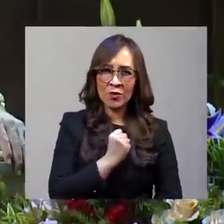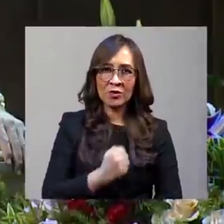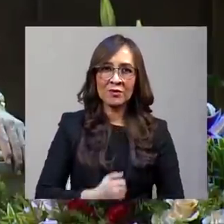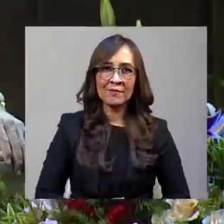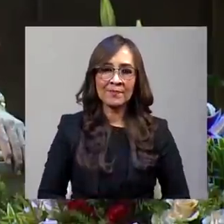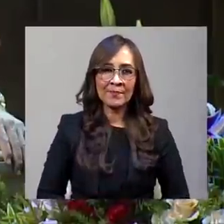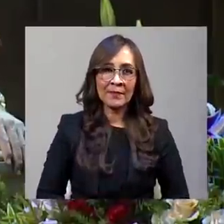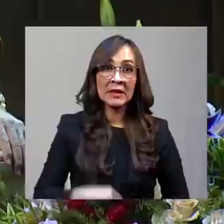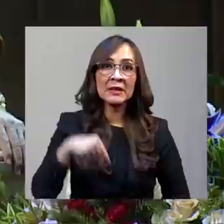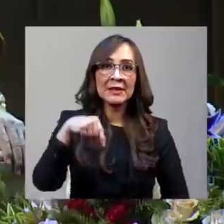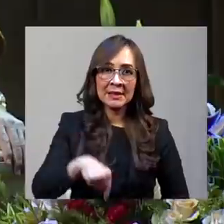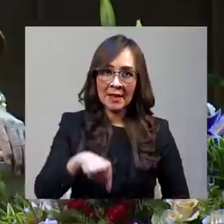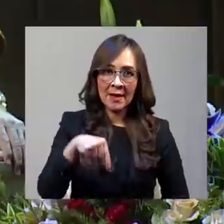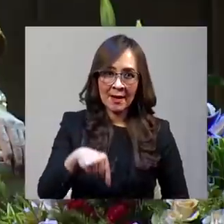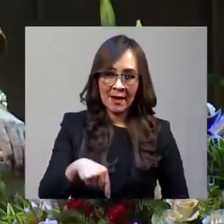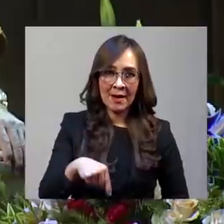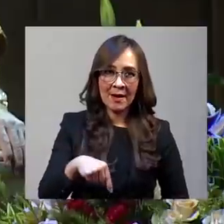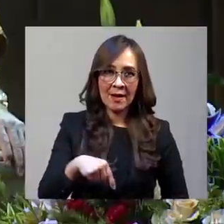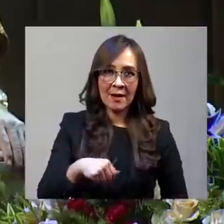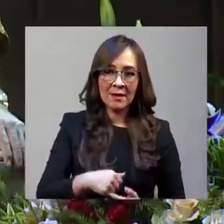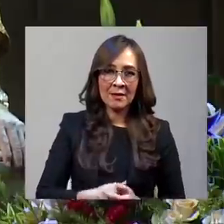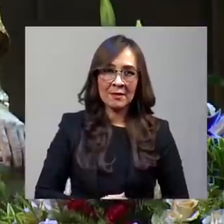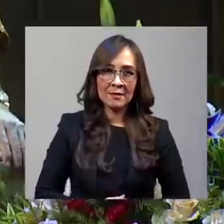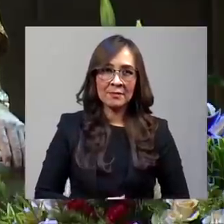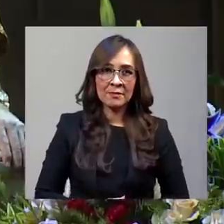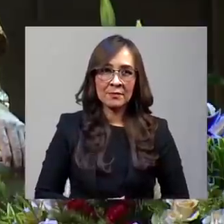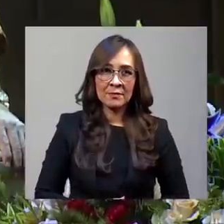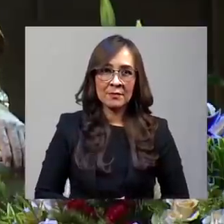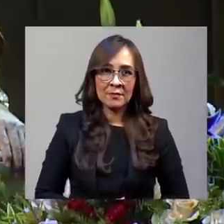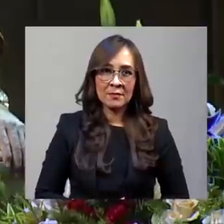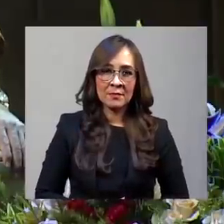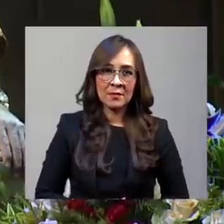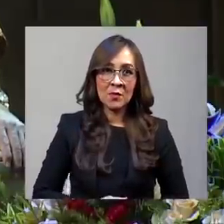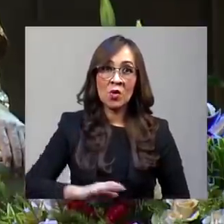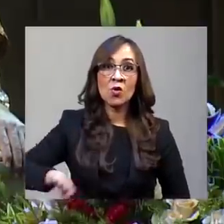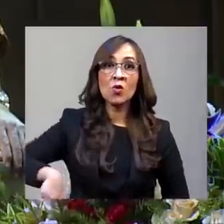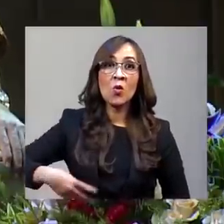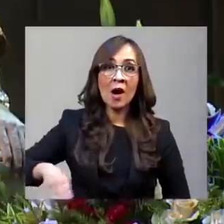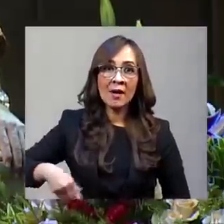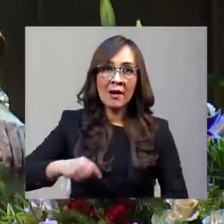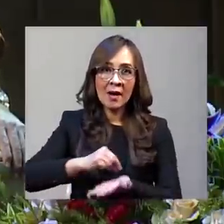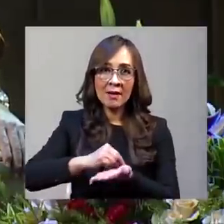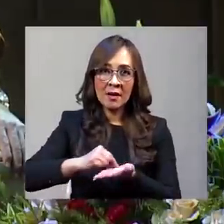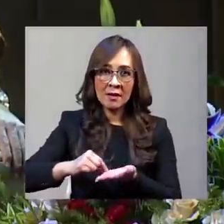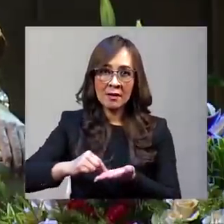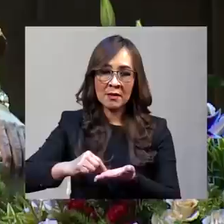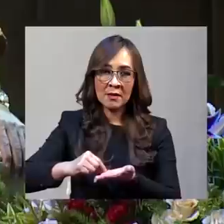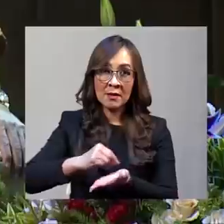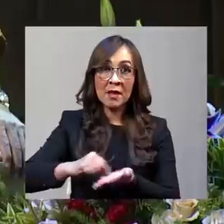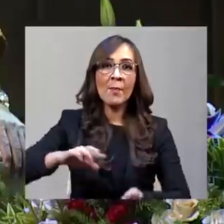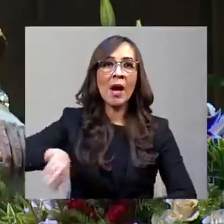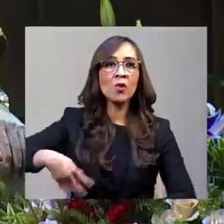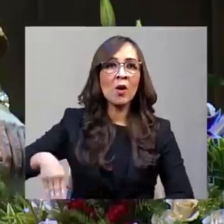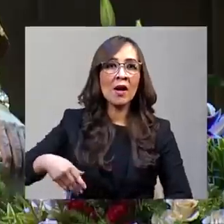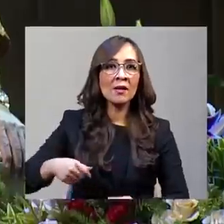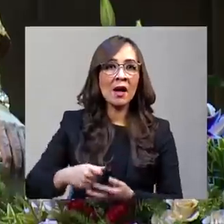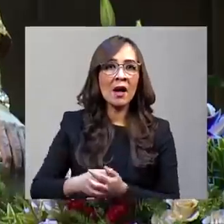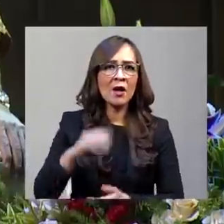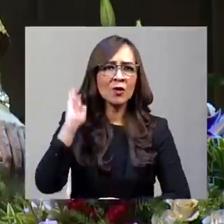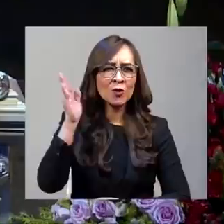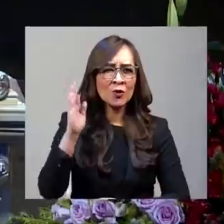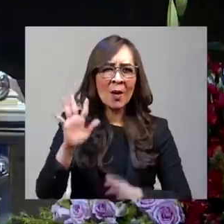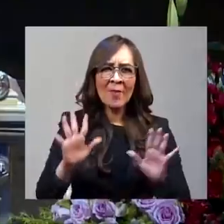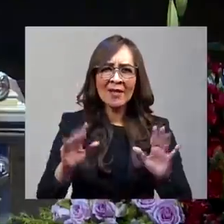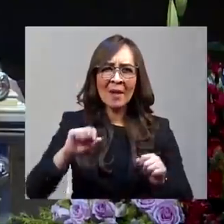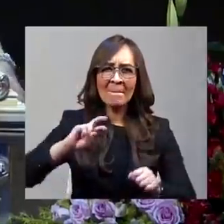begini, zaman sekarang. Family name orang sudah banyak berubah. Sehingga kalau namanya Hendrawan, maka namanya Hendrawan